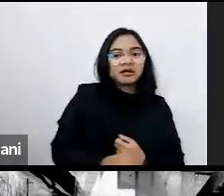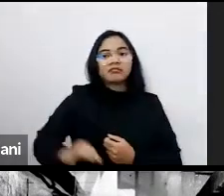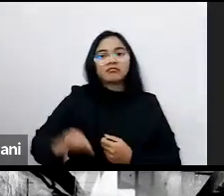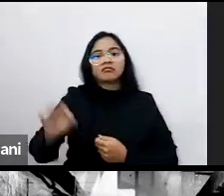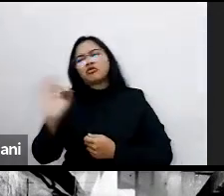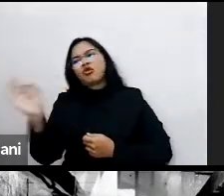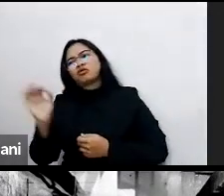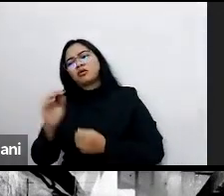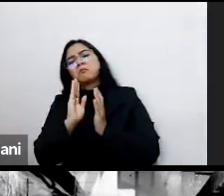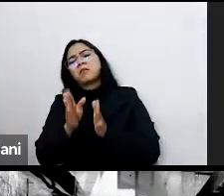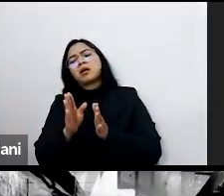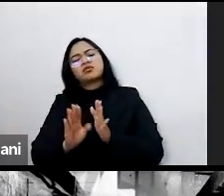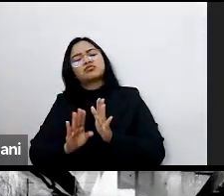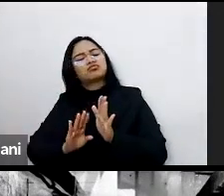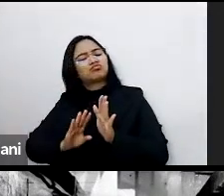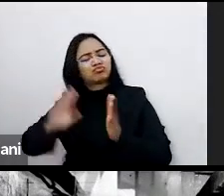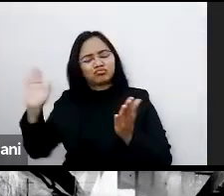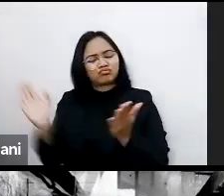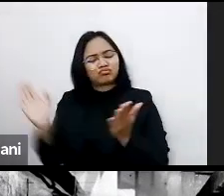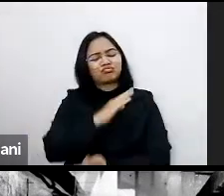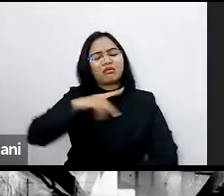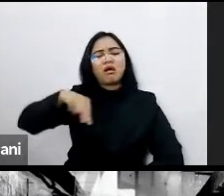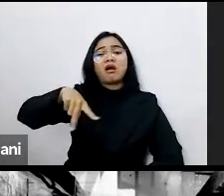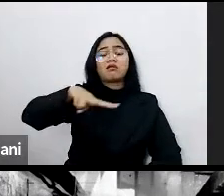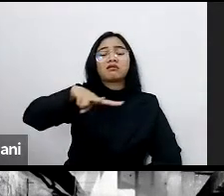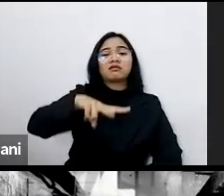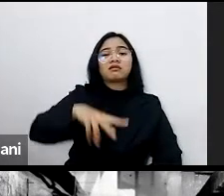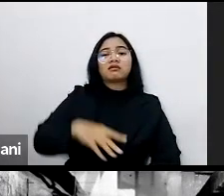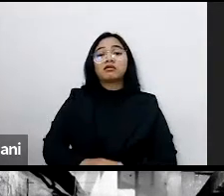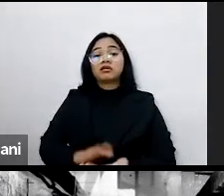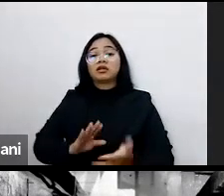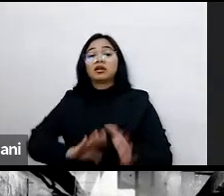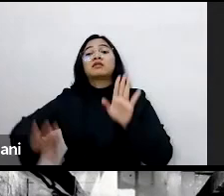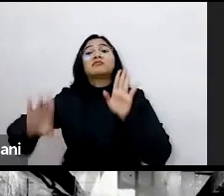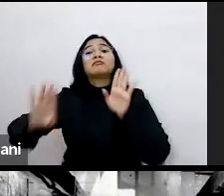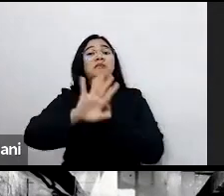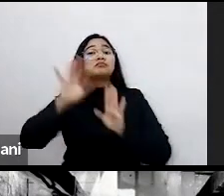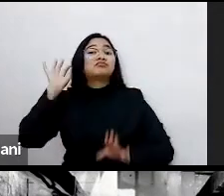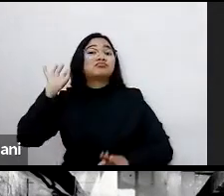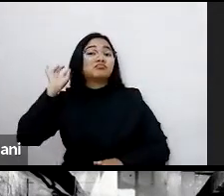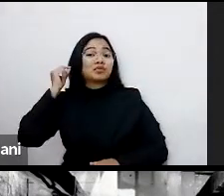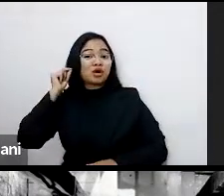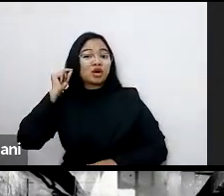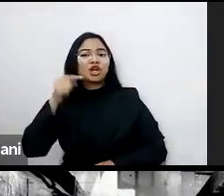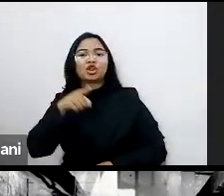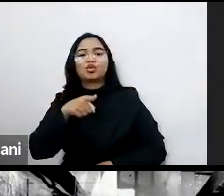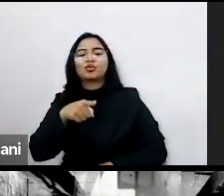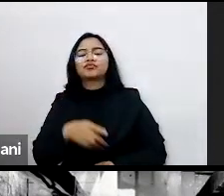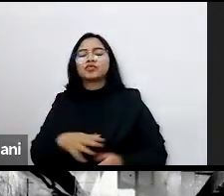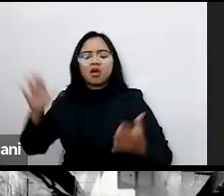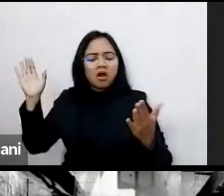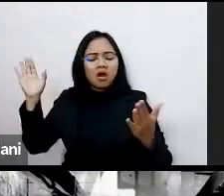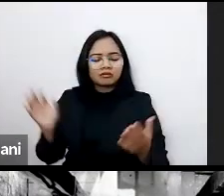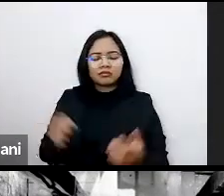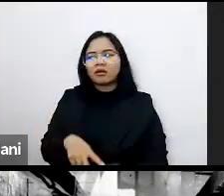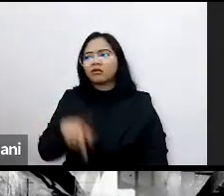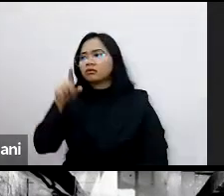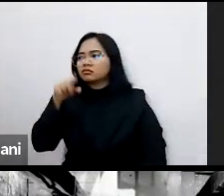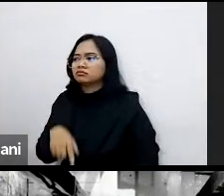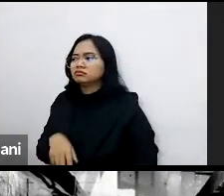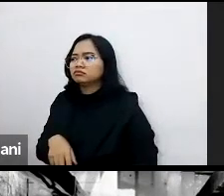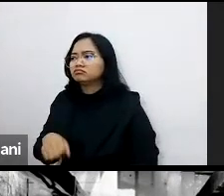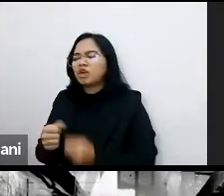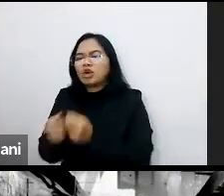kan di depan perempuan itu ada mesin cuci ada kompor ada bayi yang harus digendong dan seterusnya fungsi